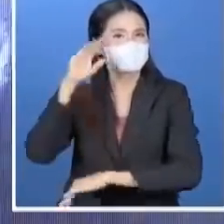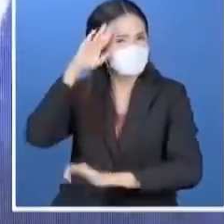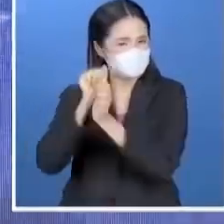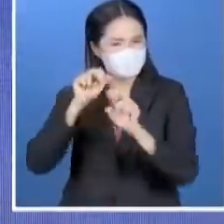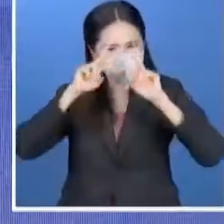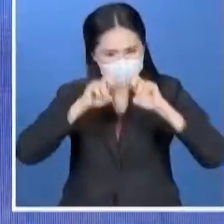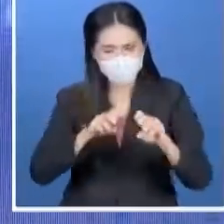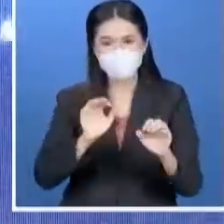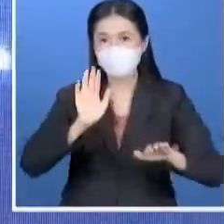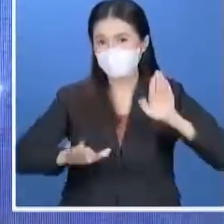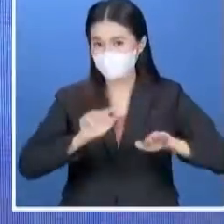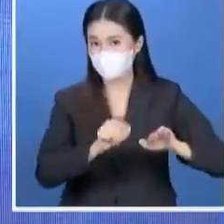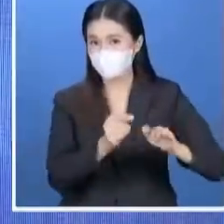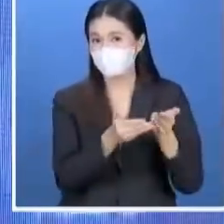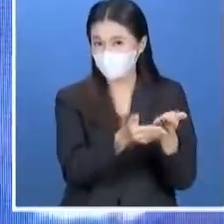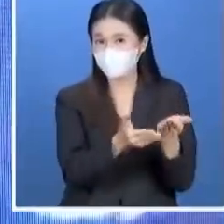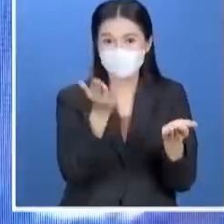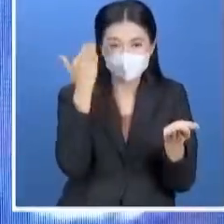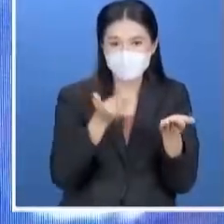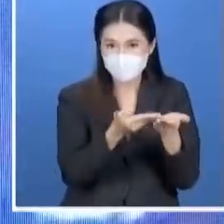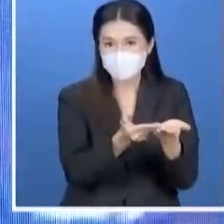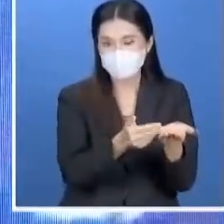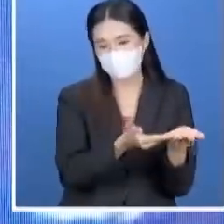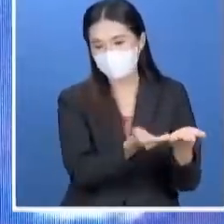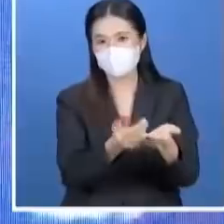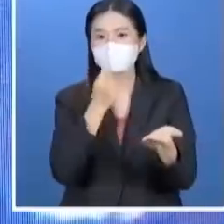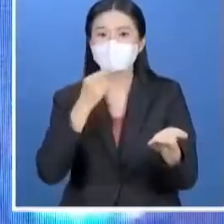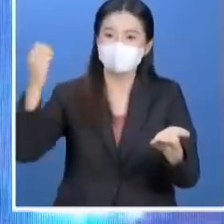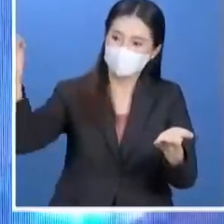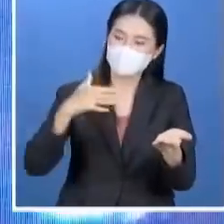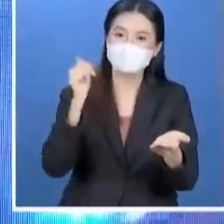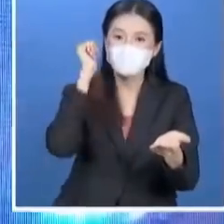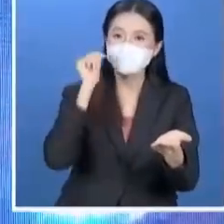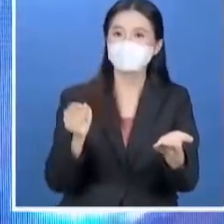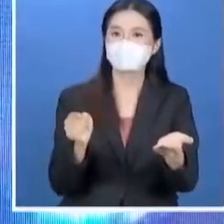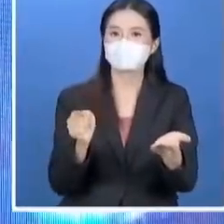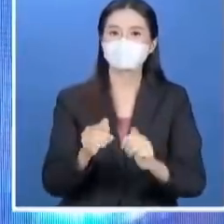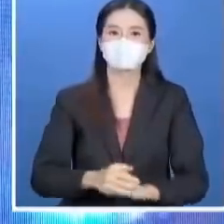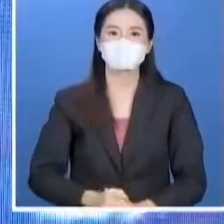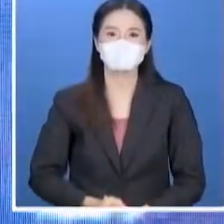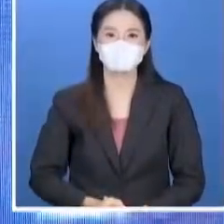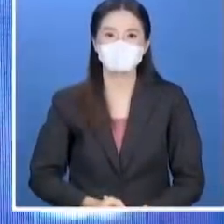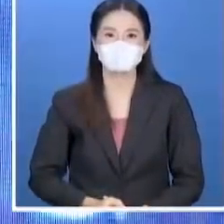ำมาเปรียบเทียบจากที่เรือผ่านครั้งที่แล้วเรือได้ผ่านแสงเงาบริเวณเดิม